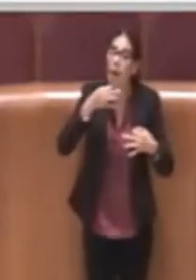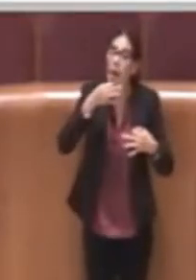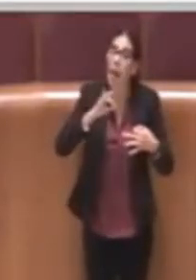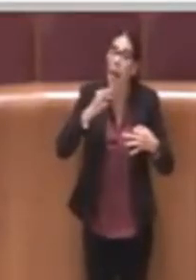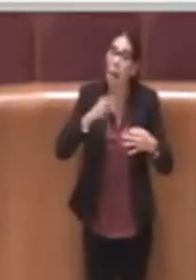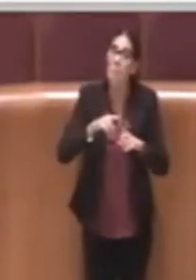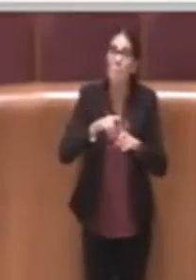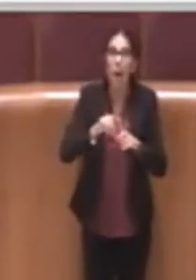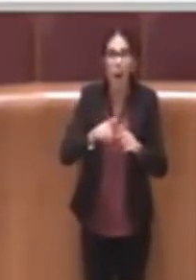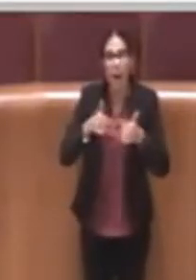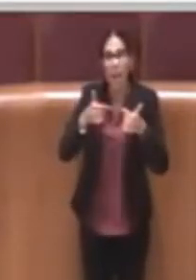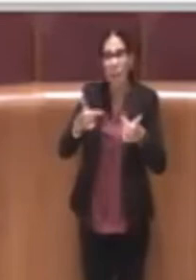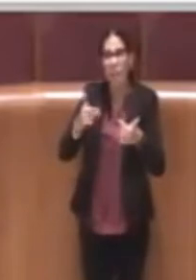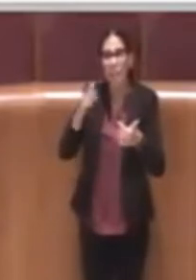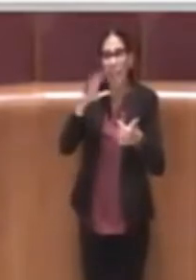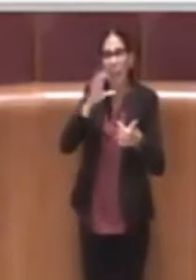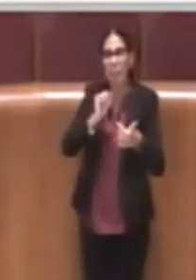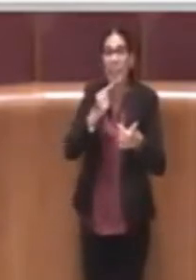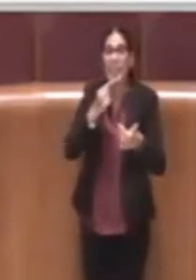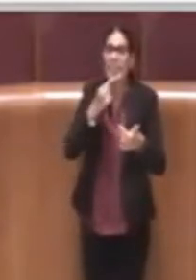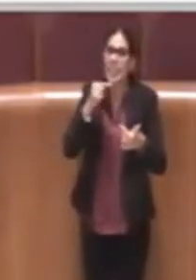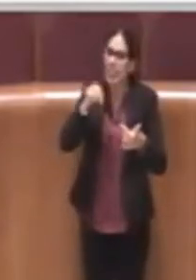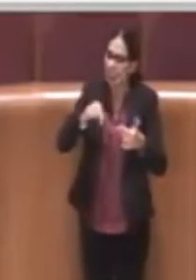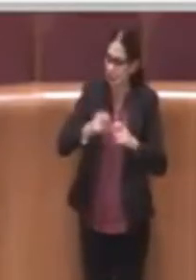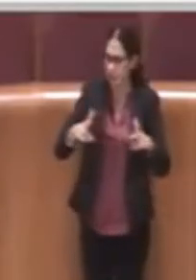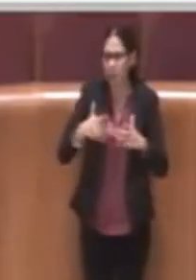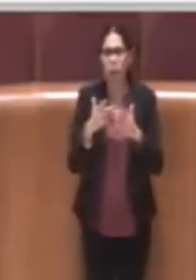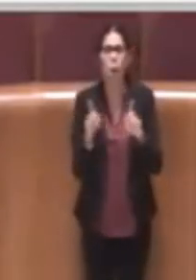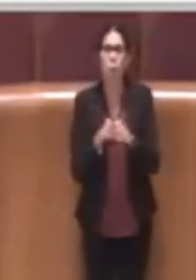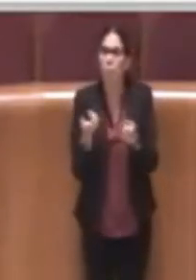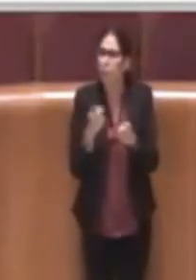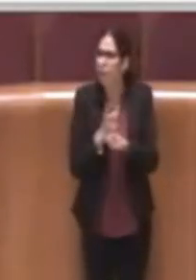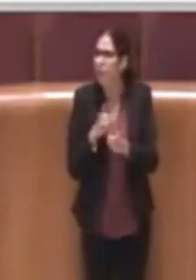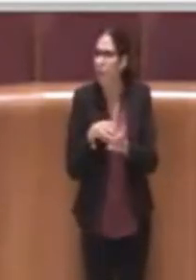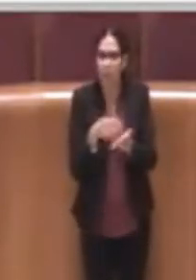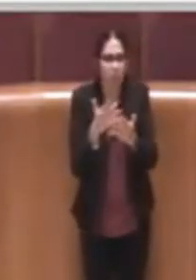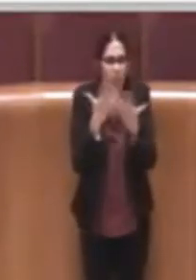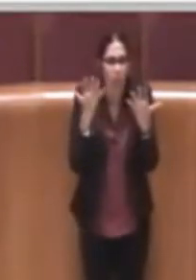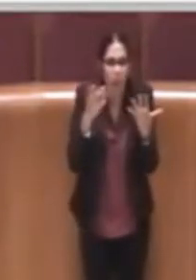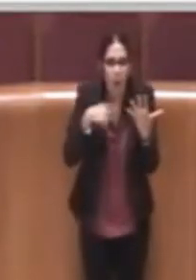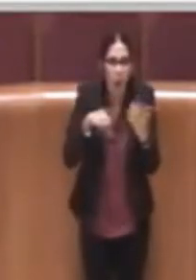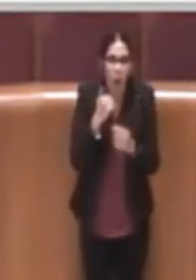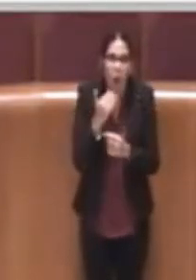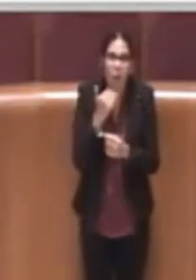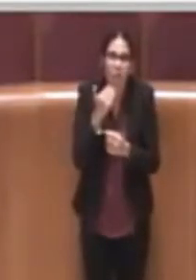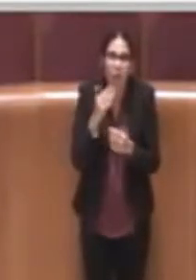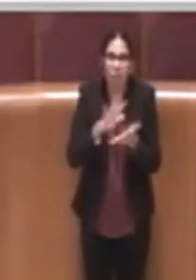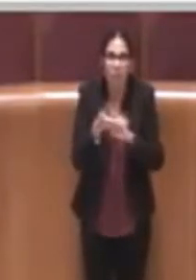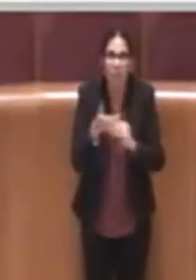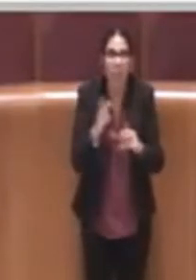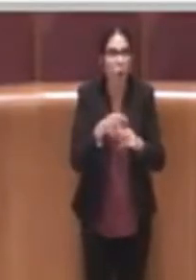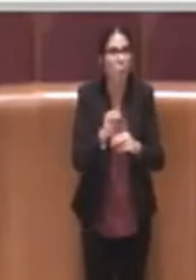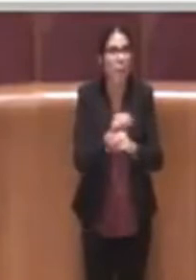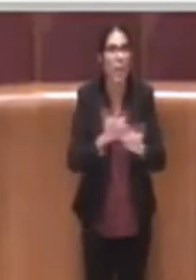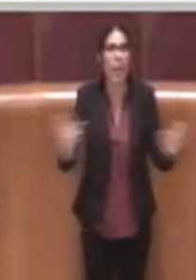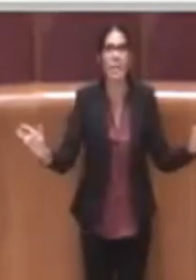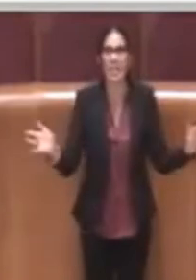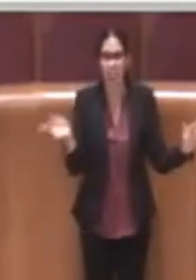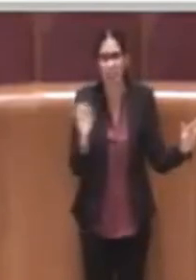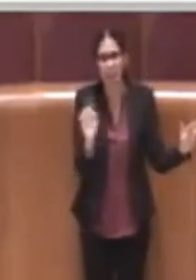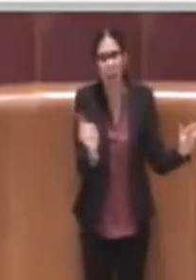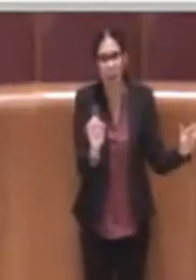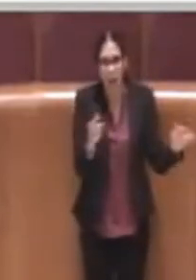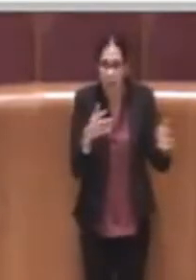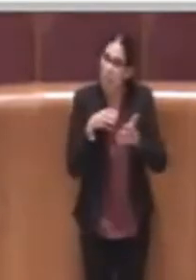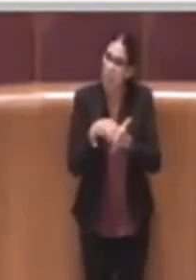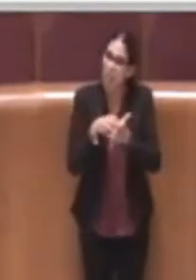far capire a chi in questa città comunque deve investire, perché non è che noi vogliamo realizzare il deserto in questa città, che gli investimenti ci